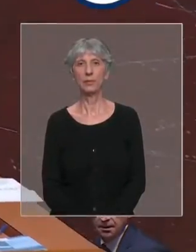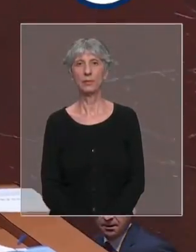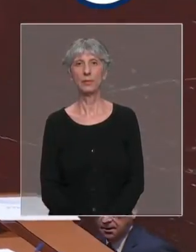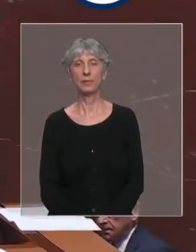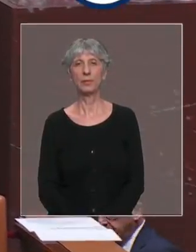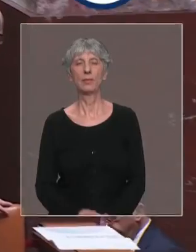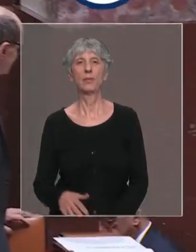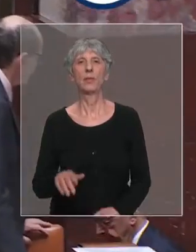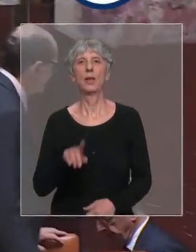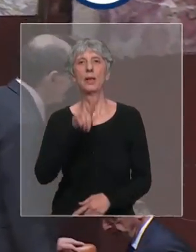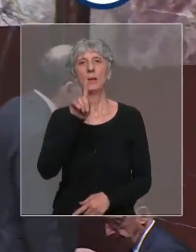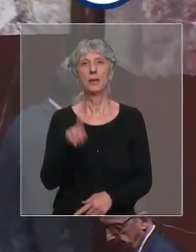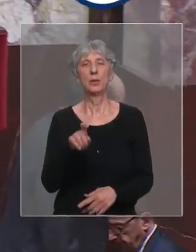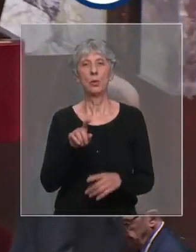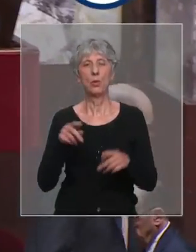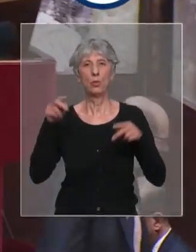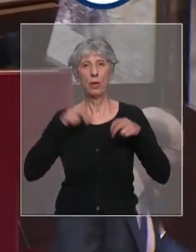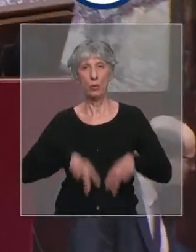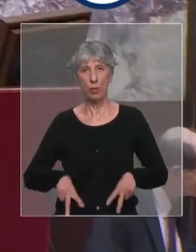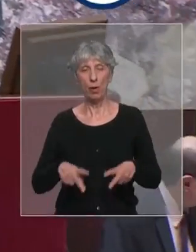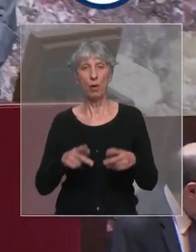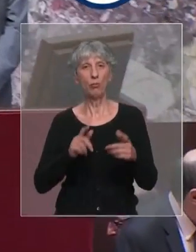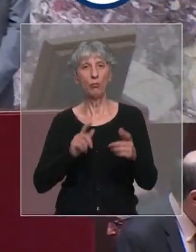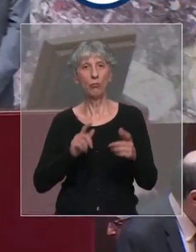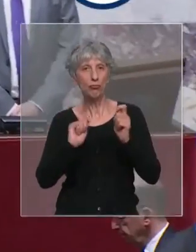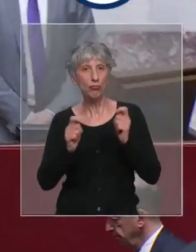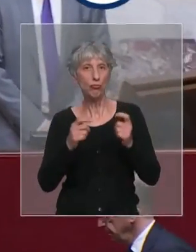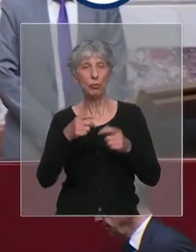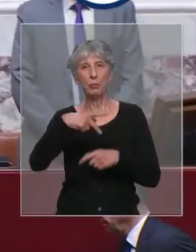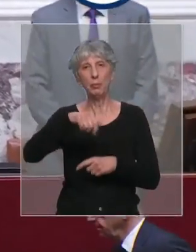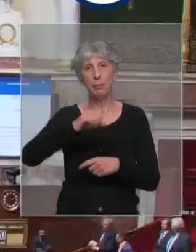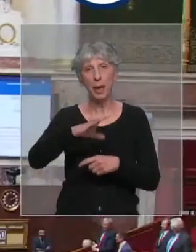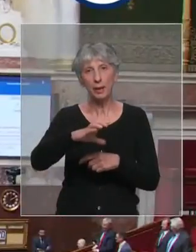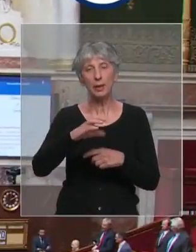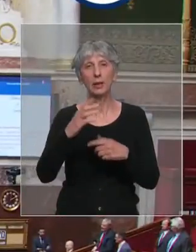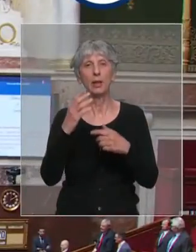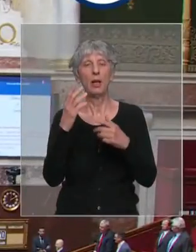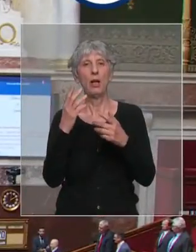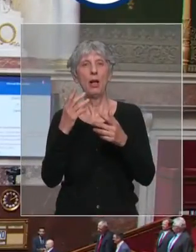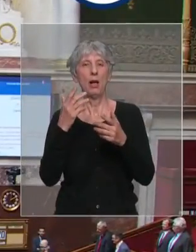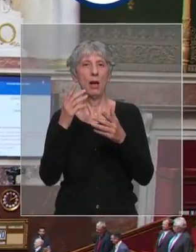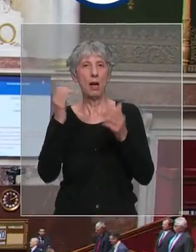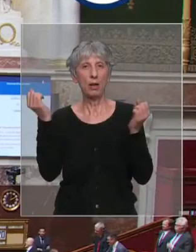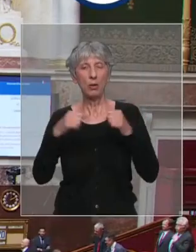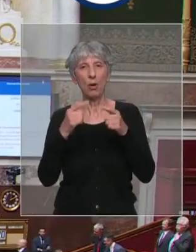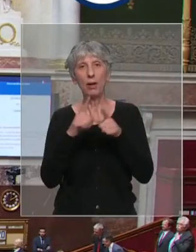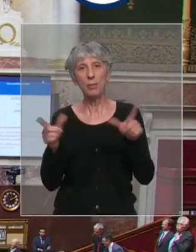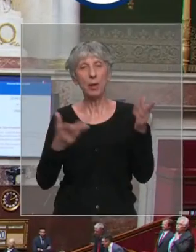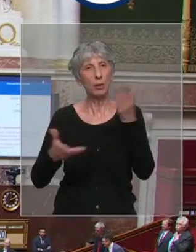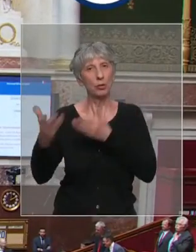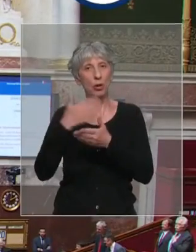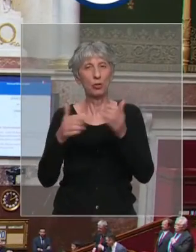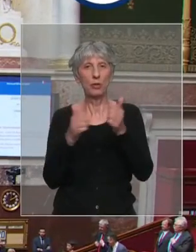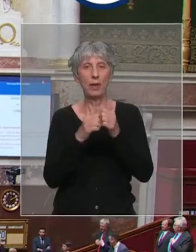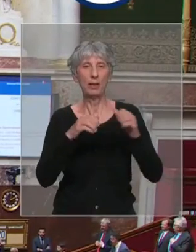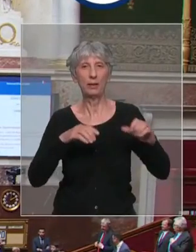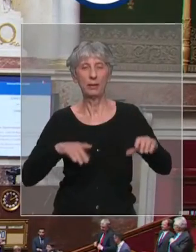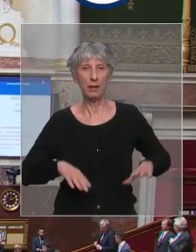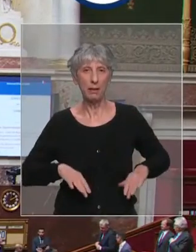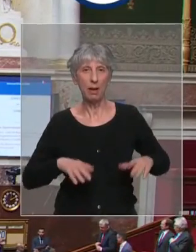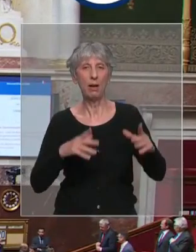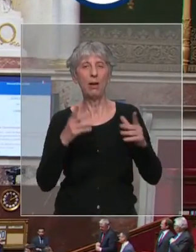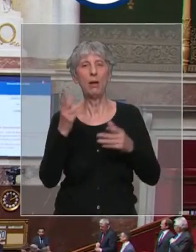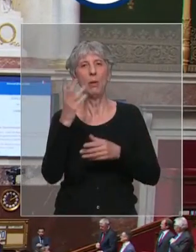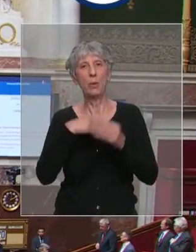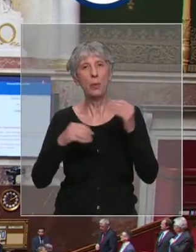45 minutes où on va parler des retards de paiement de la PAC, du CETA, cet accord de libre-échange avec le Canada, ou du pluralisme dans les